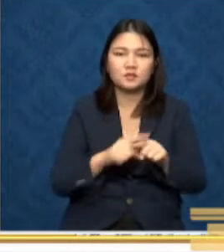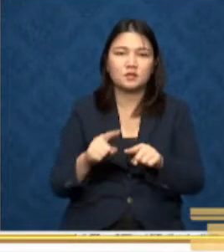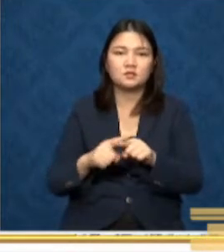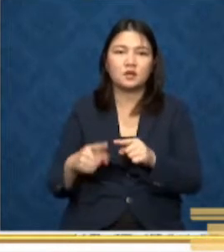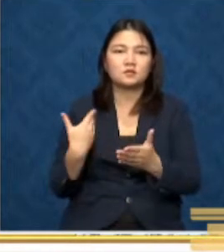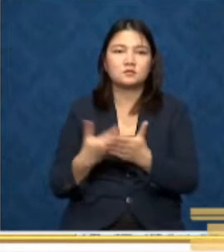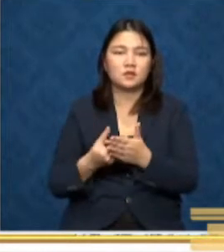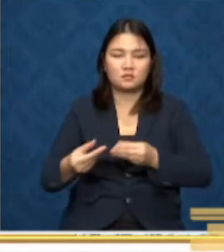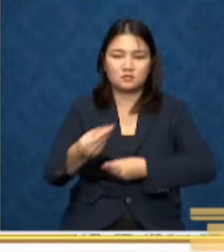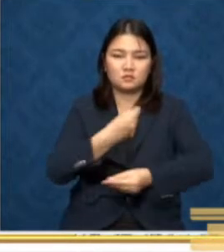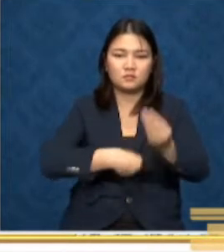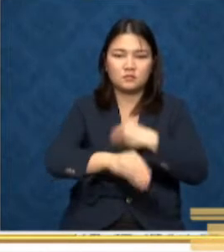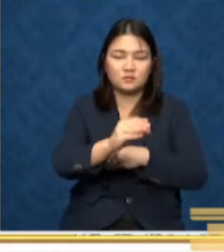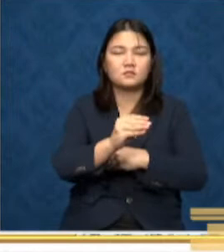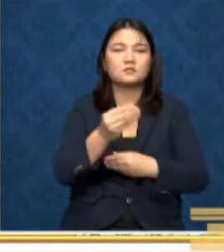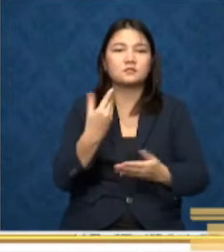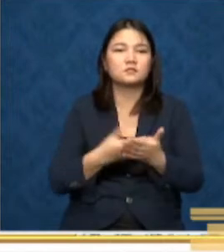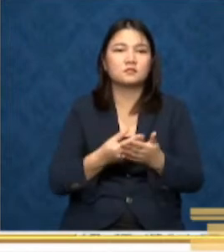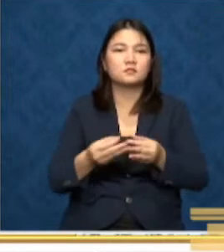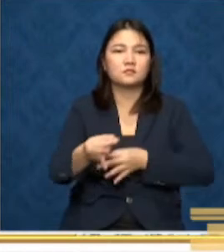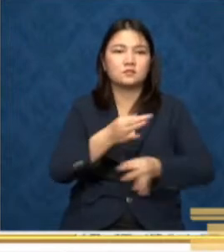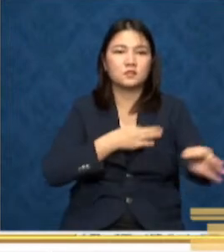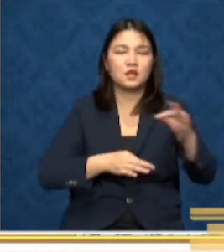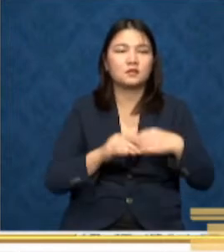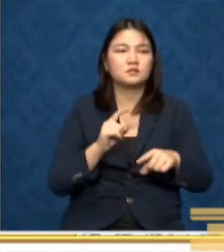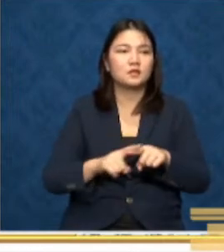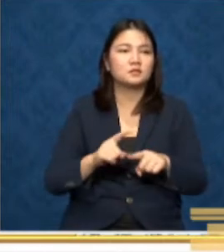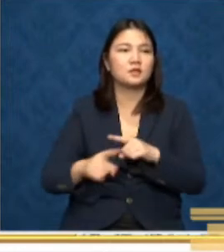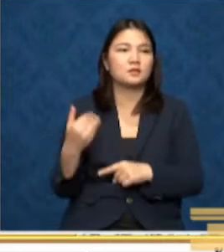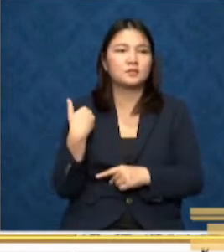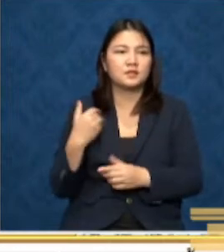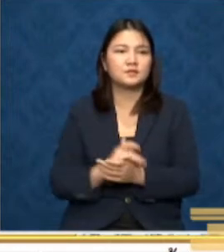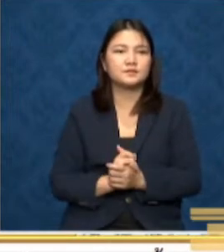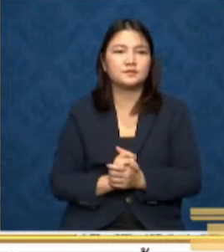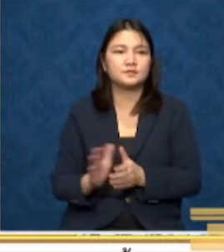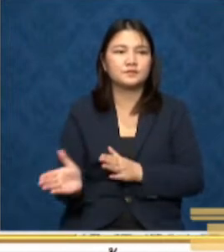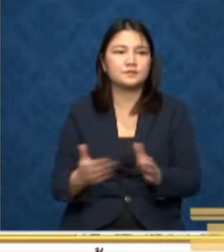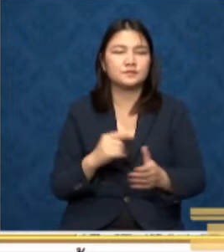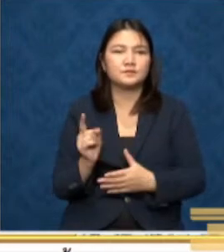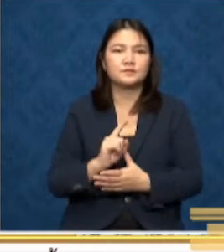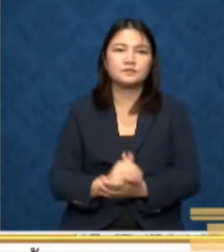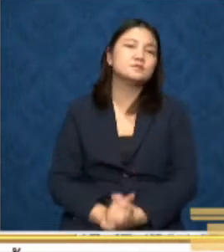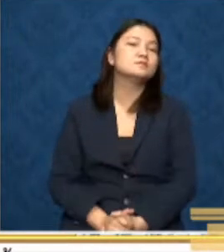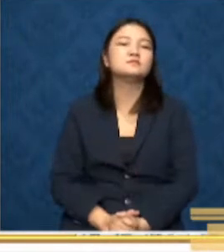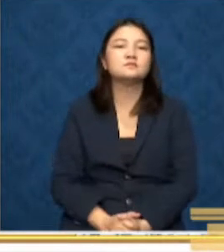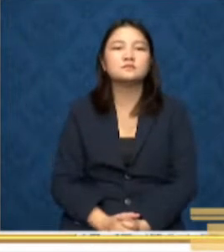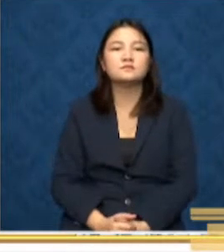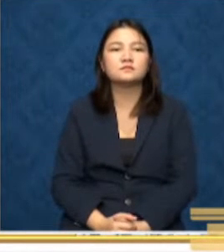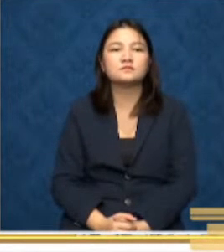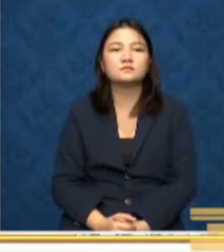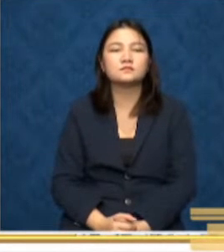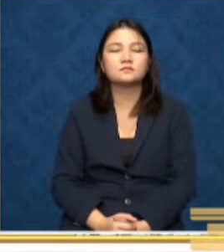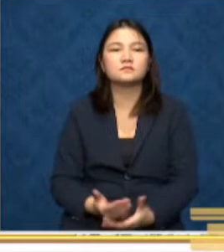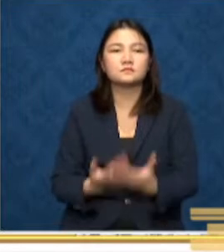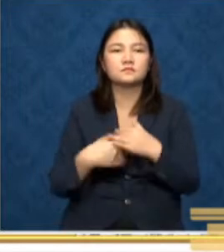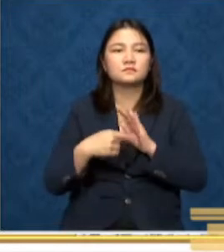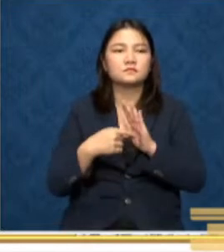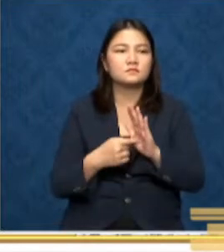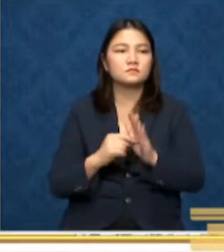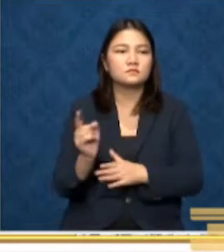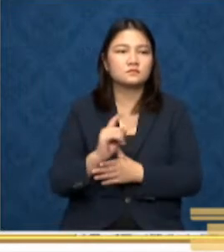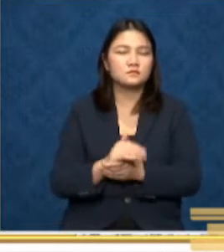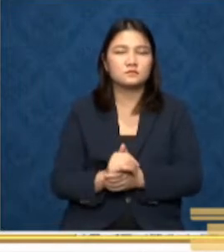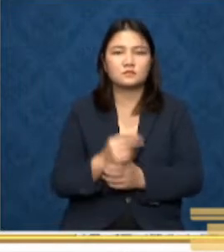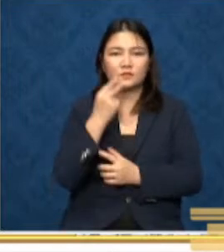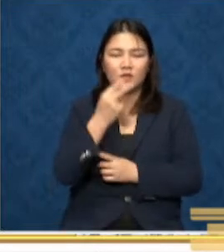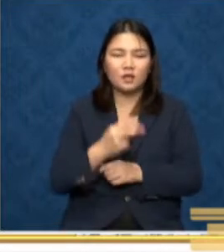นการการreparation ค่ะกระบวนการการก่อตั้งคณะกรรมการเพื่อความจริงและการปรองดองค่ะตัวอย่างในความขัด